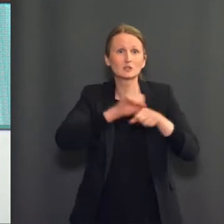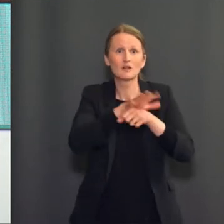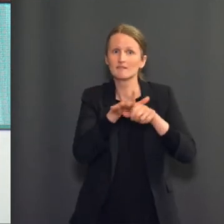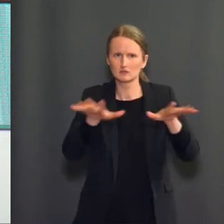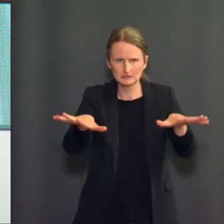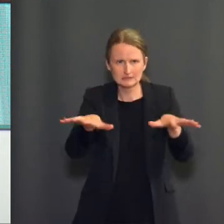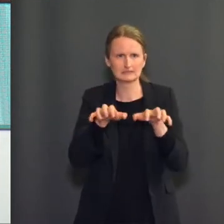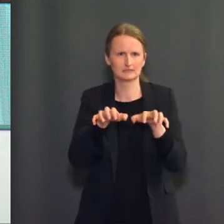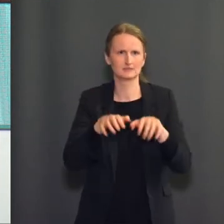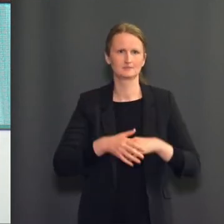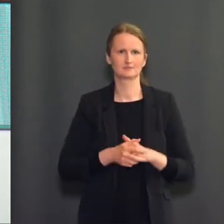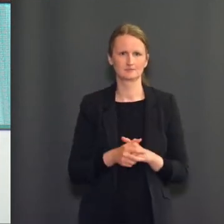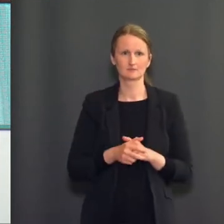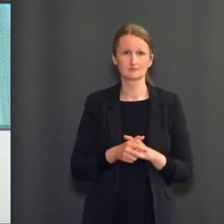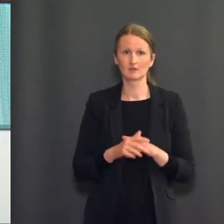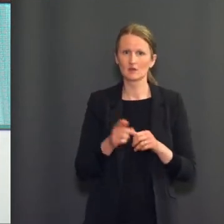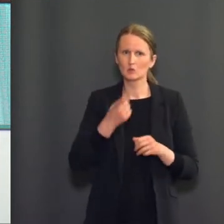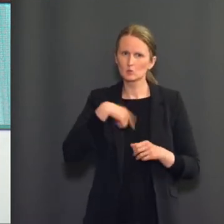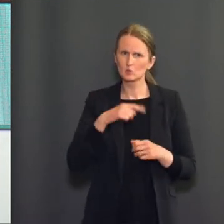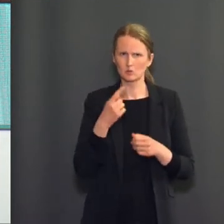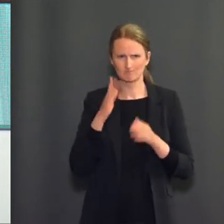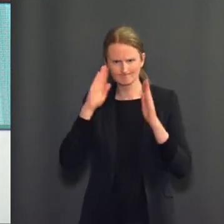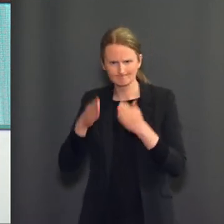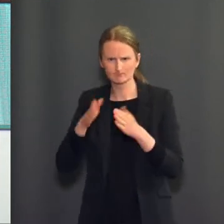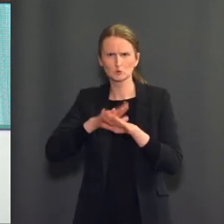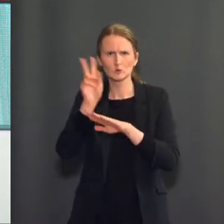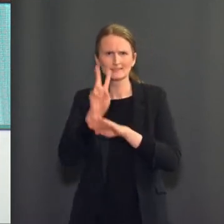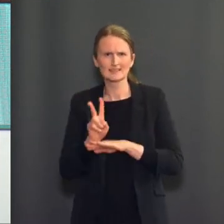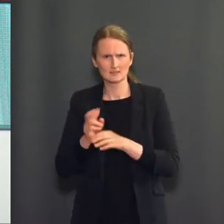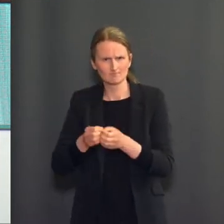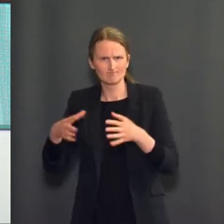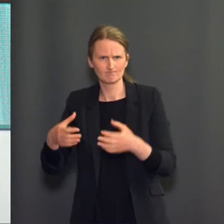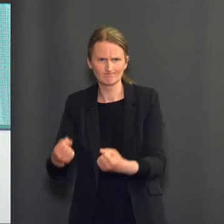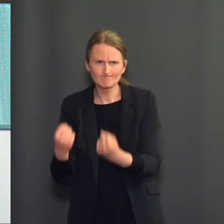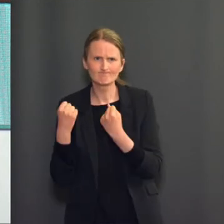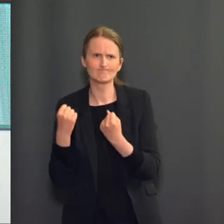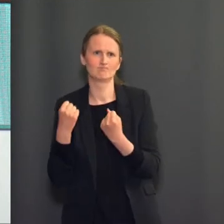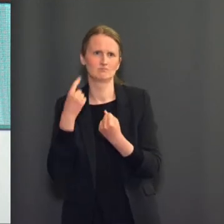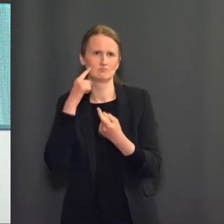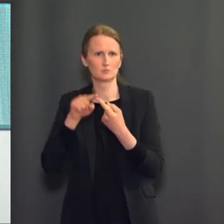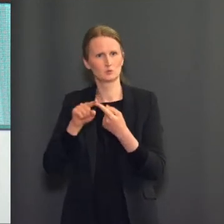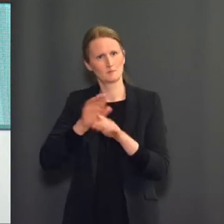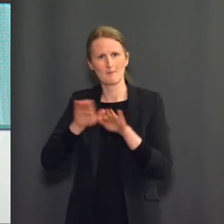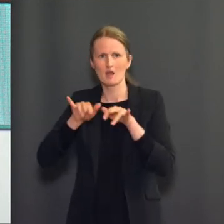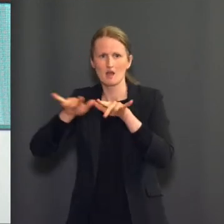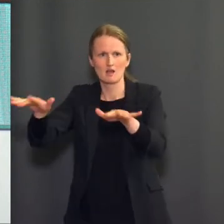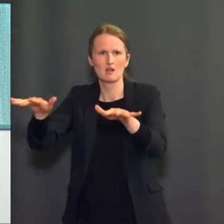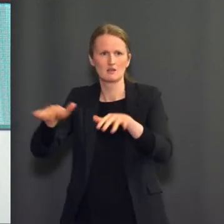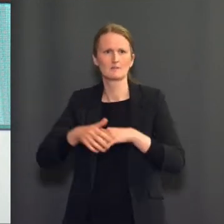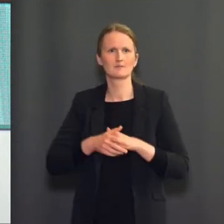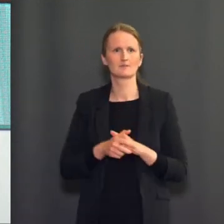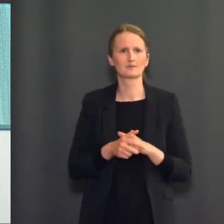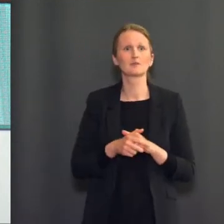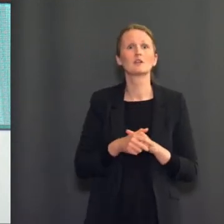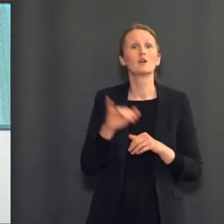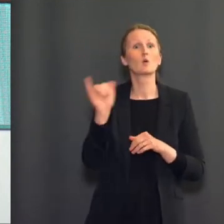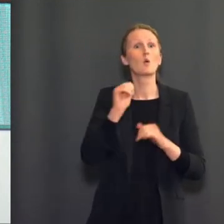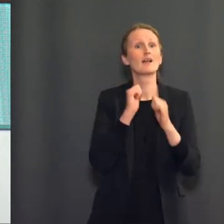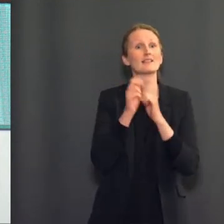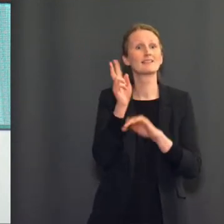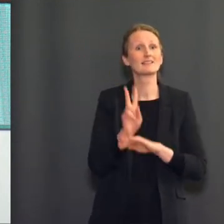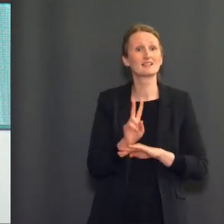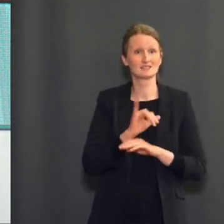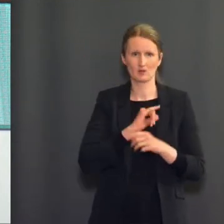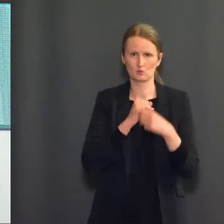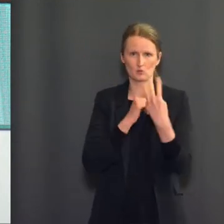propagation du virus avec des tests rapides antigéniques répétitifs au sein des entreprises et du secteur